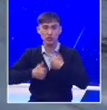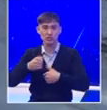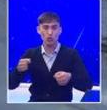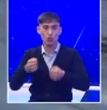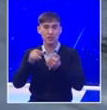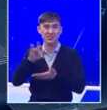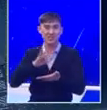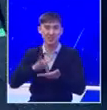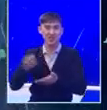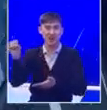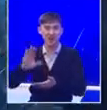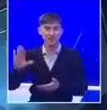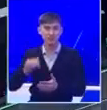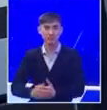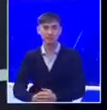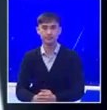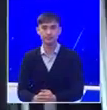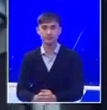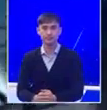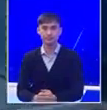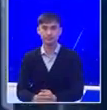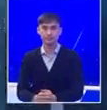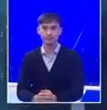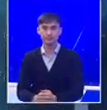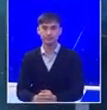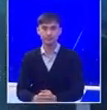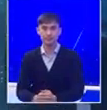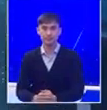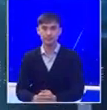центральной азии или что грина жасулан чем бюджет телеканалу жетысу